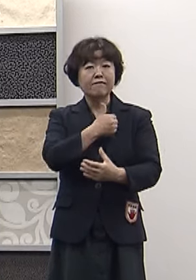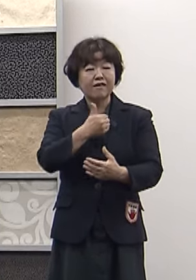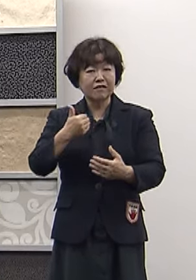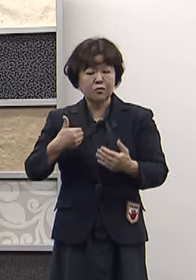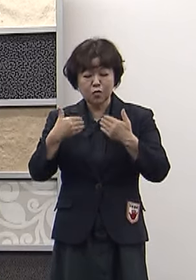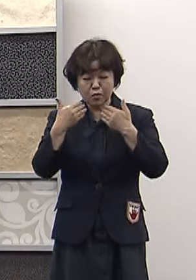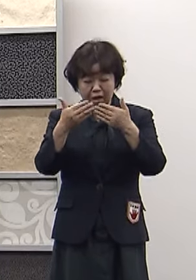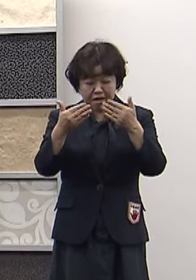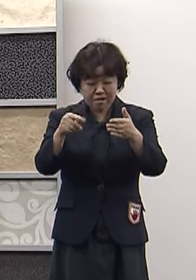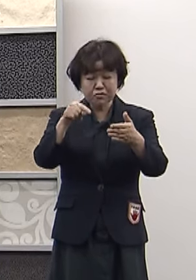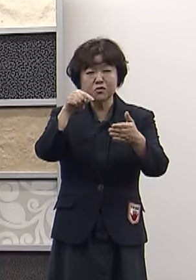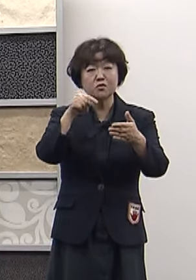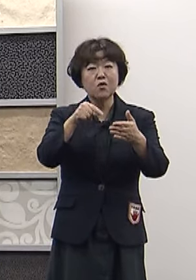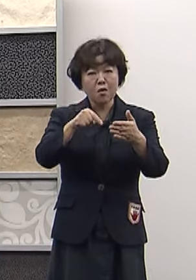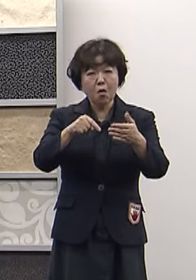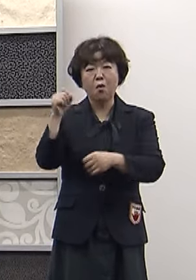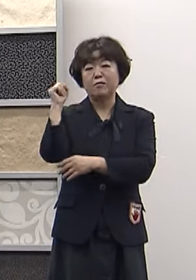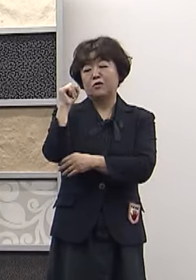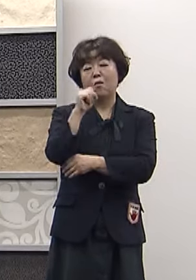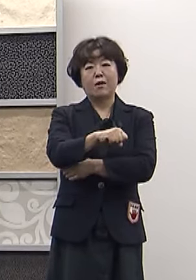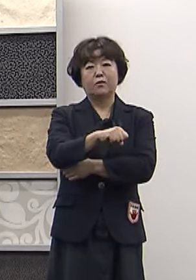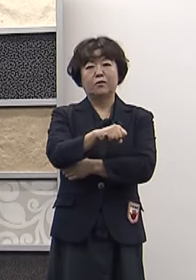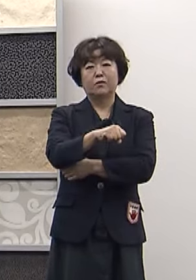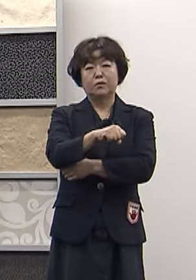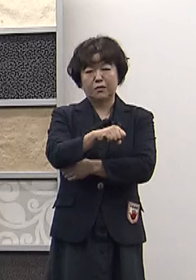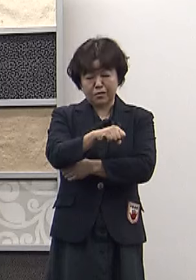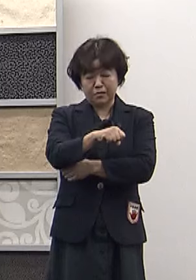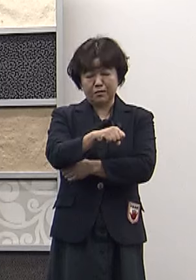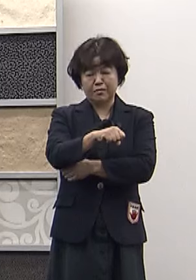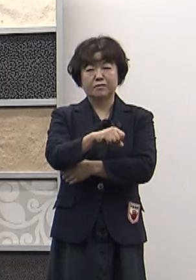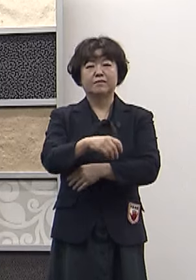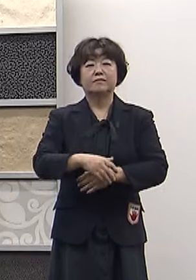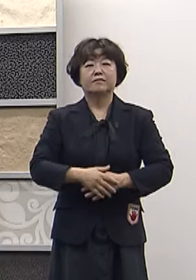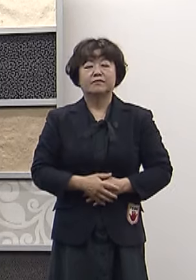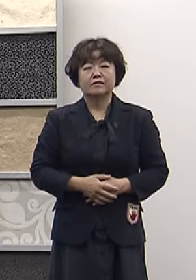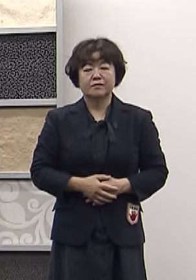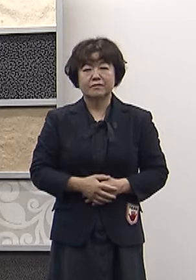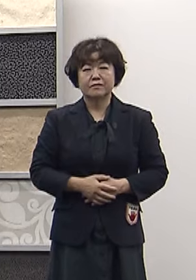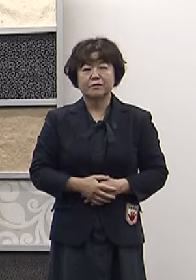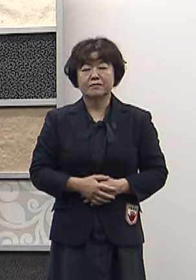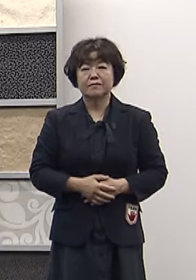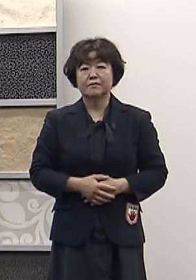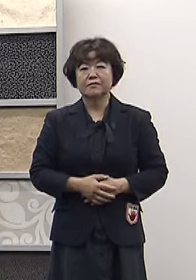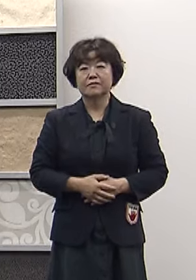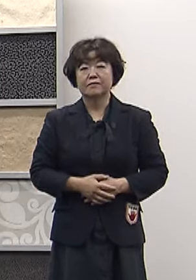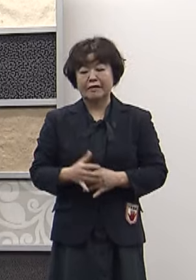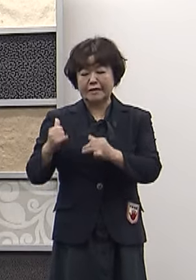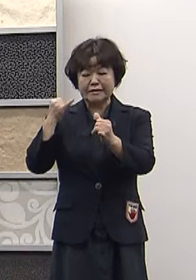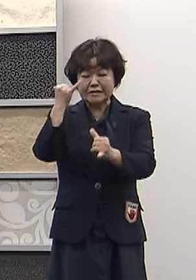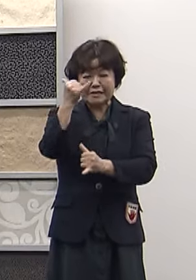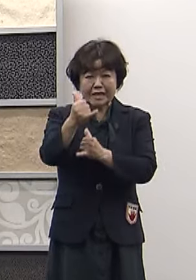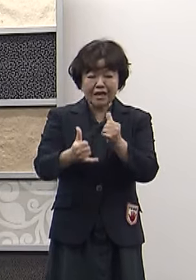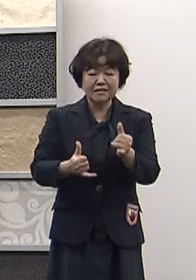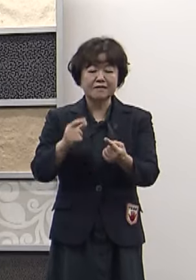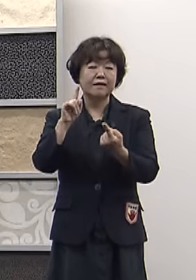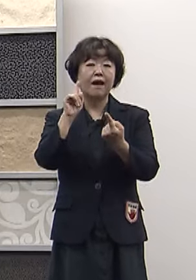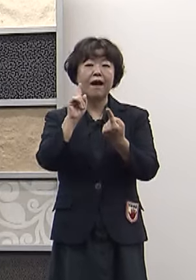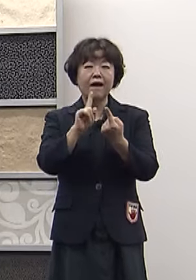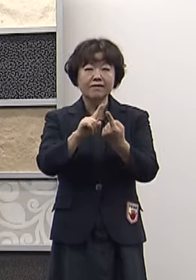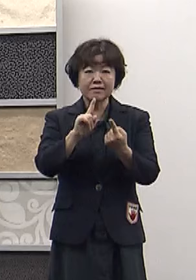ましては、これを認めることといたします。合わせて時代に即し